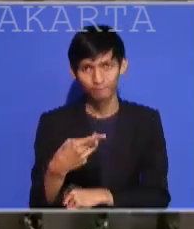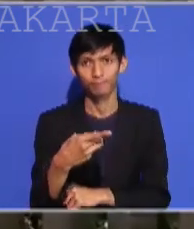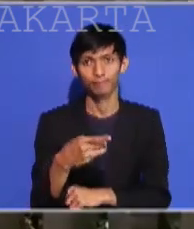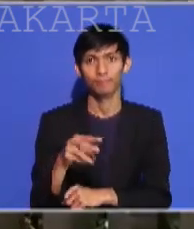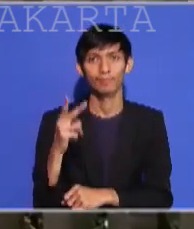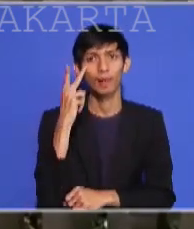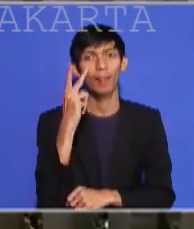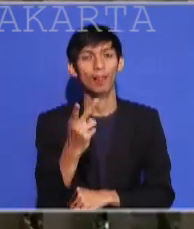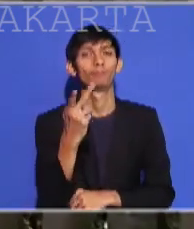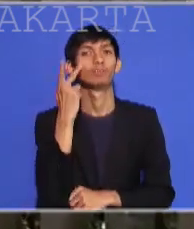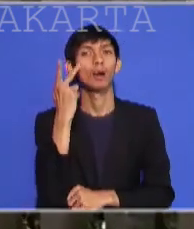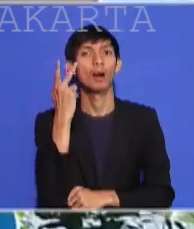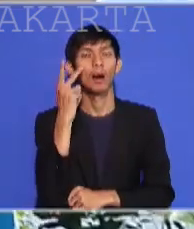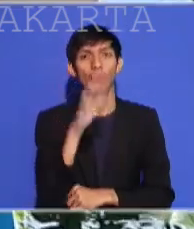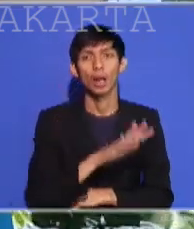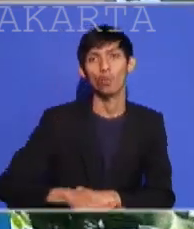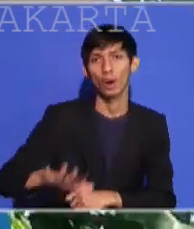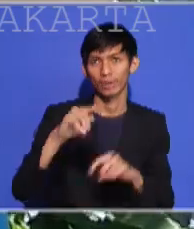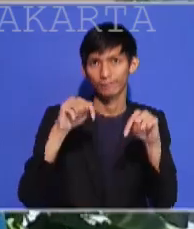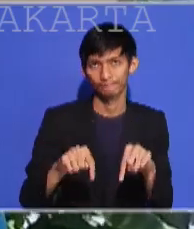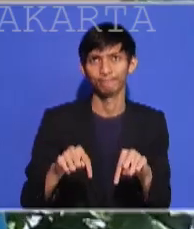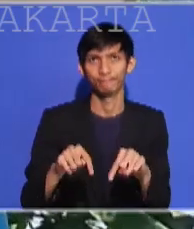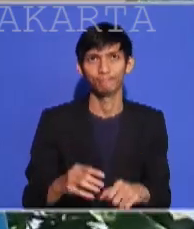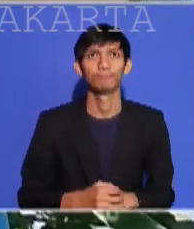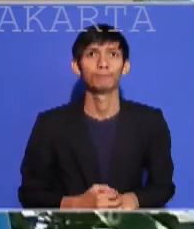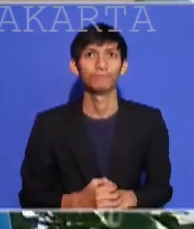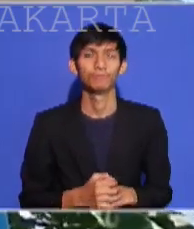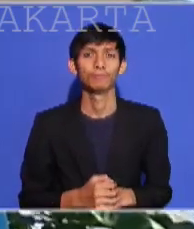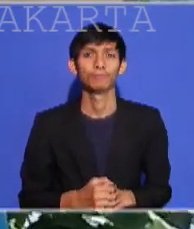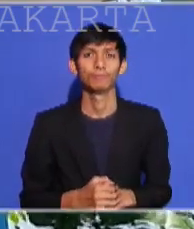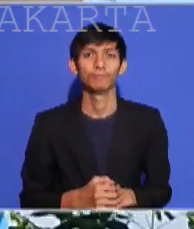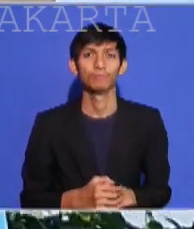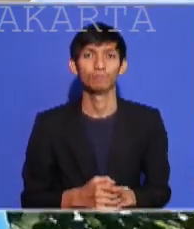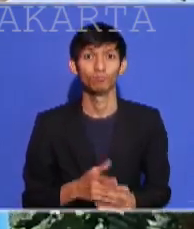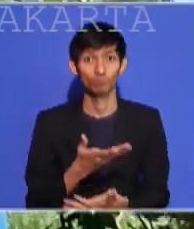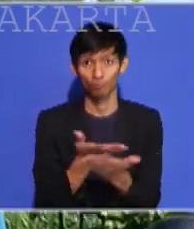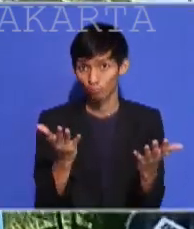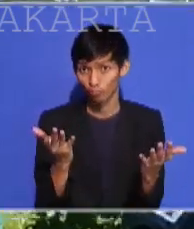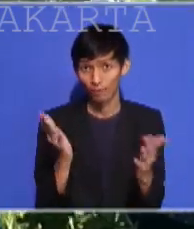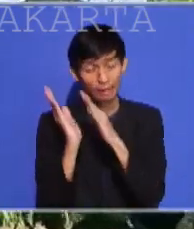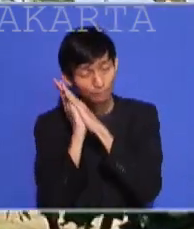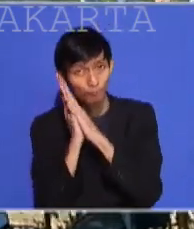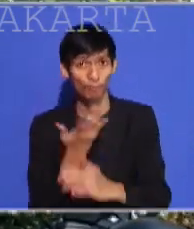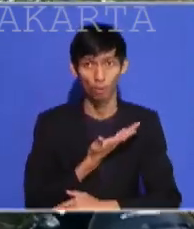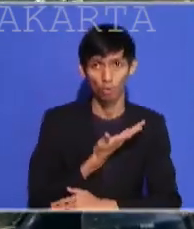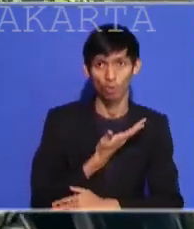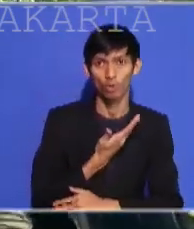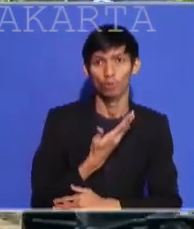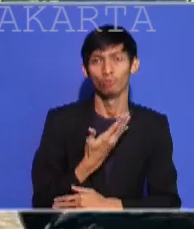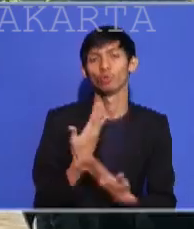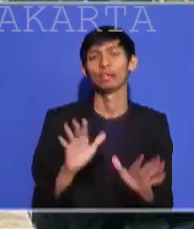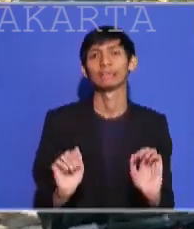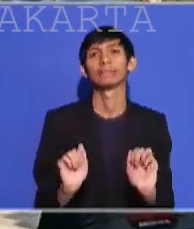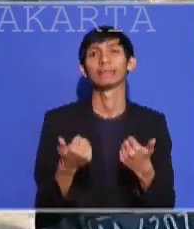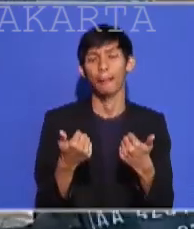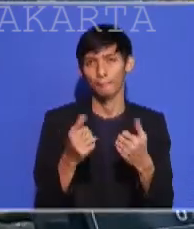tumut njagi lestantuning wono menika. Dumateng wisatawan ingkang badhe ngersakaken nyipeng ing papan menika, panglolo ugi sampun nyediaken